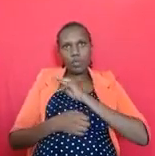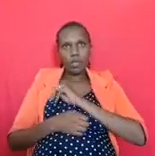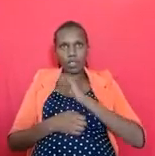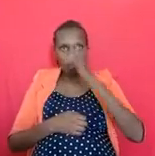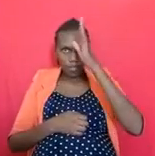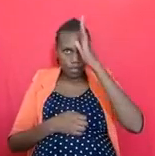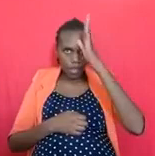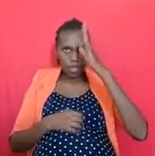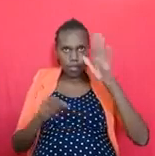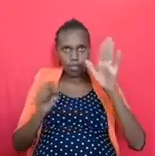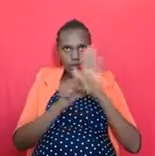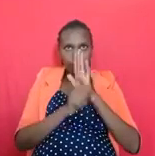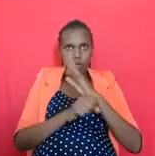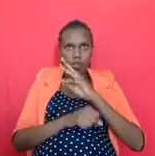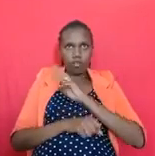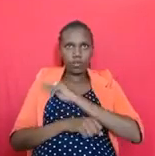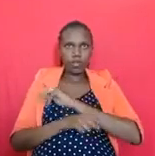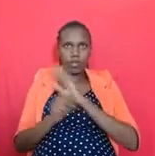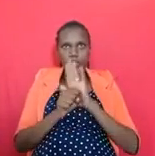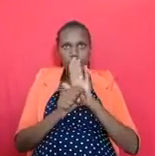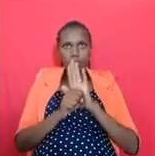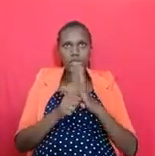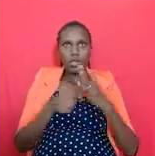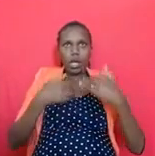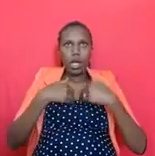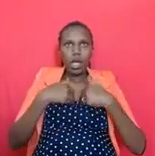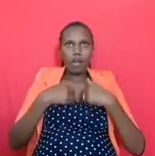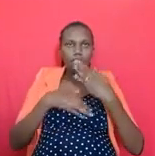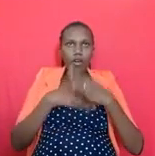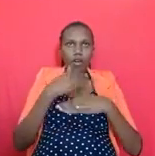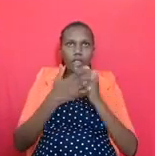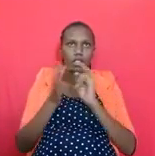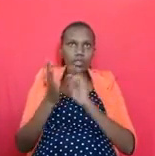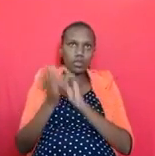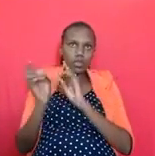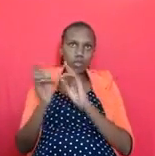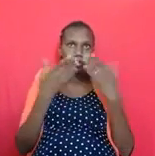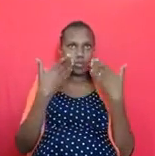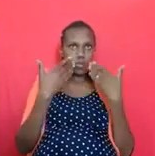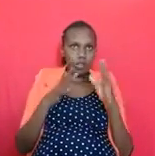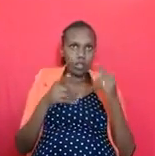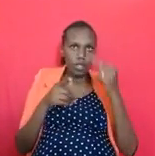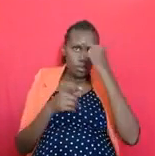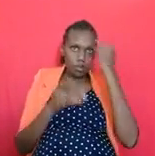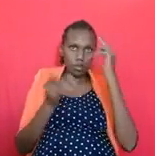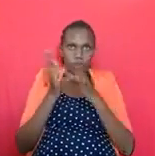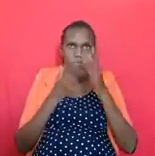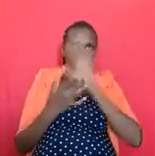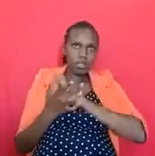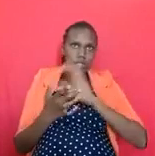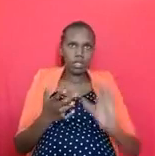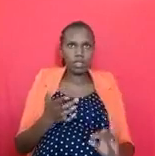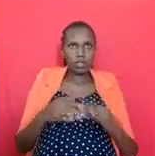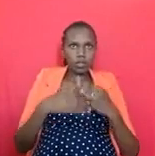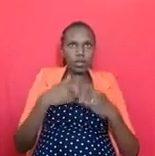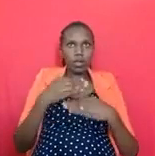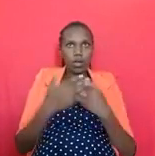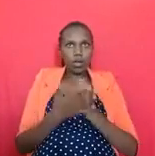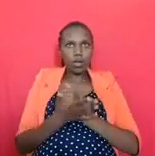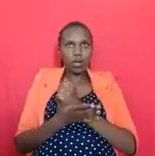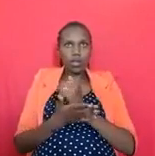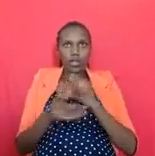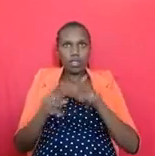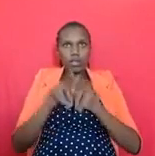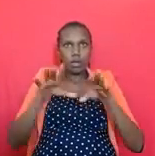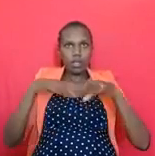Tuigwiretha, ithe witu irwo ni tha muno, tukire maundu macio mothe mathirite, ni undu wa mwathani witu Jesu Kristo muruguo, na